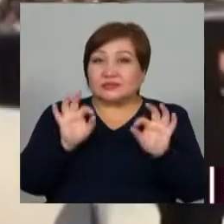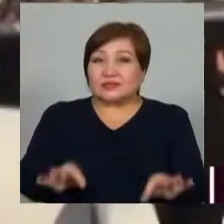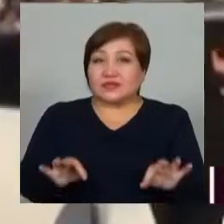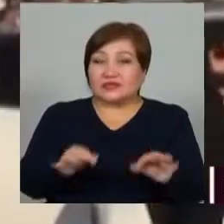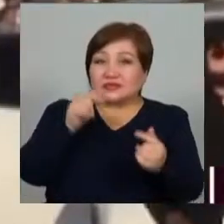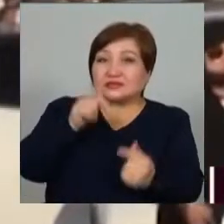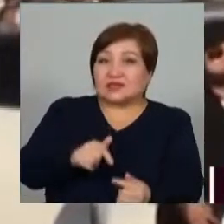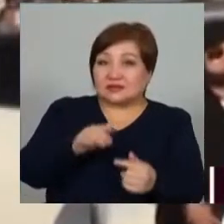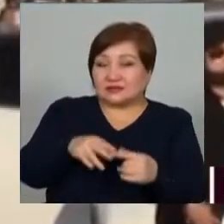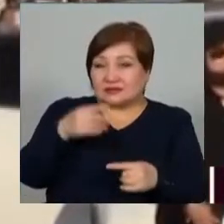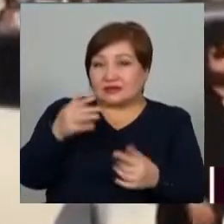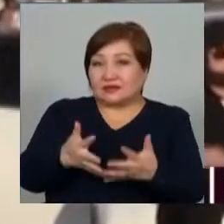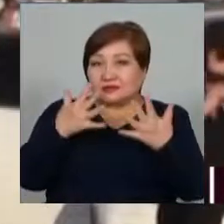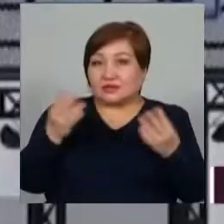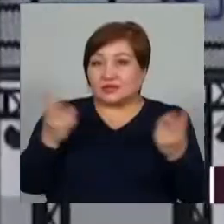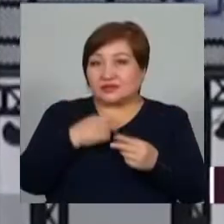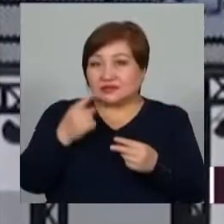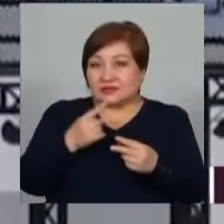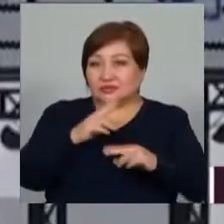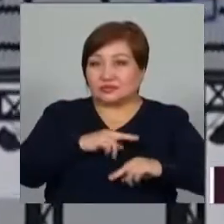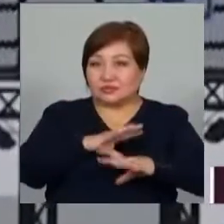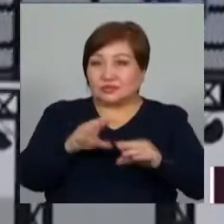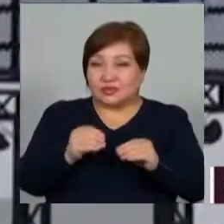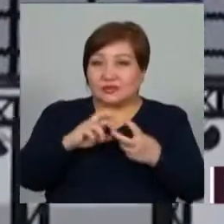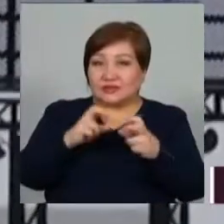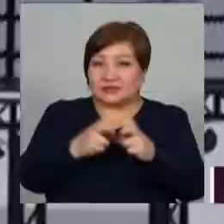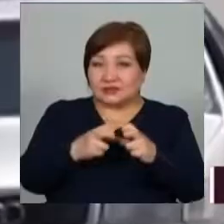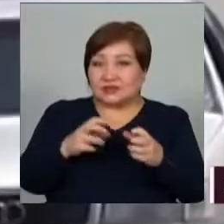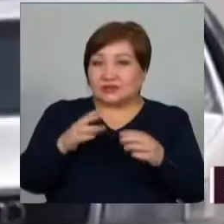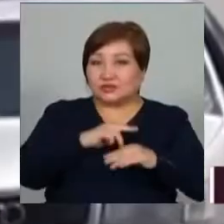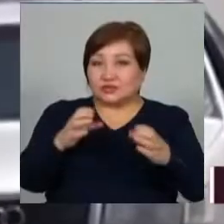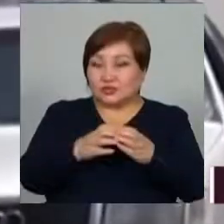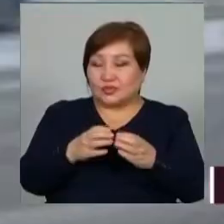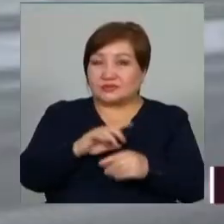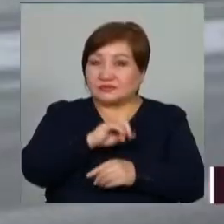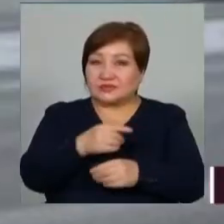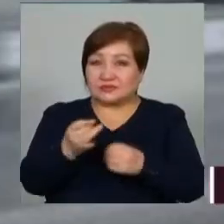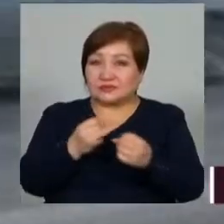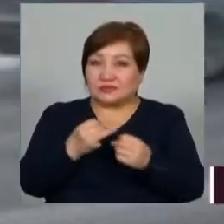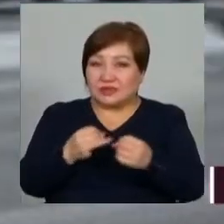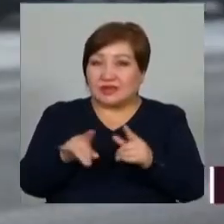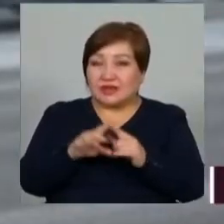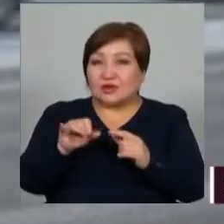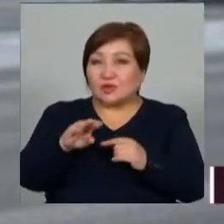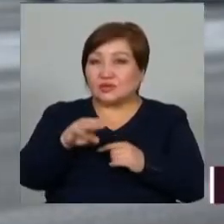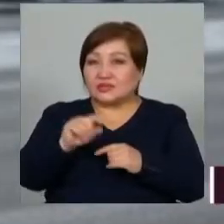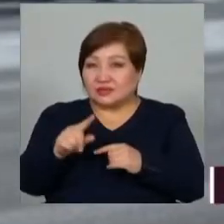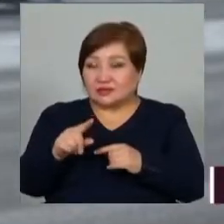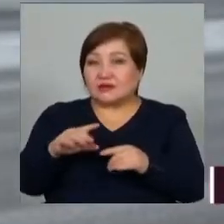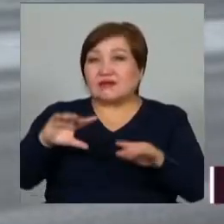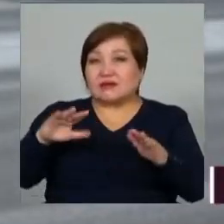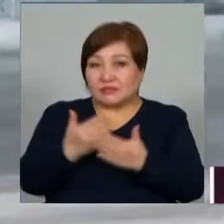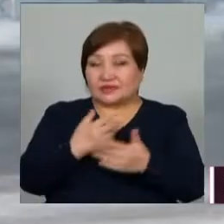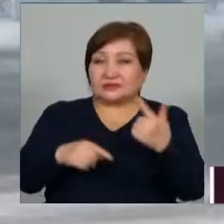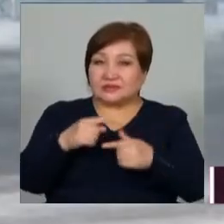Бұл проблеманың шешімі бойынша үкімет 10 күннің ішінде нақты әрі толық жауап беруі тиіс. Қасым Жомарт Тоқаев Самұрық-Қазына басшылығына